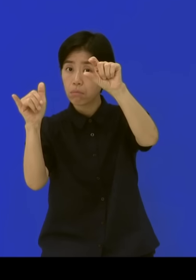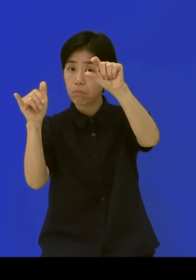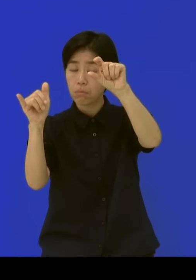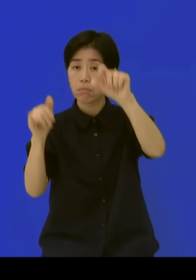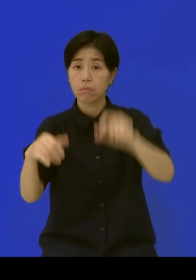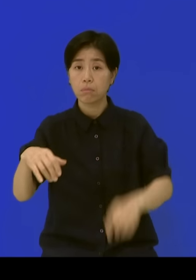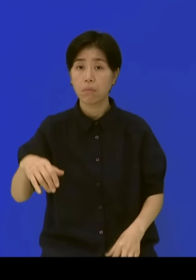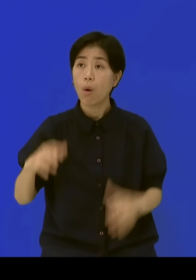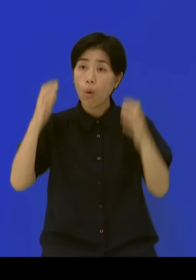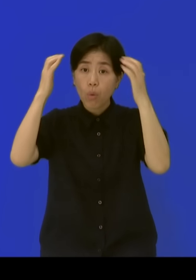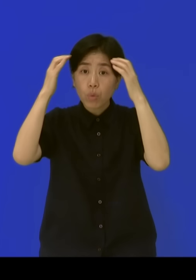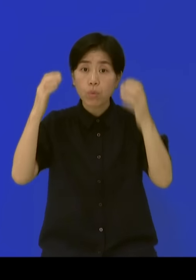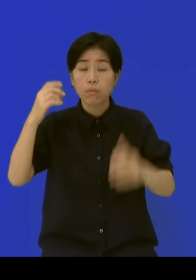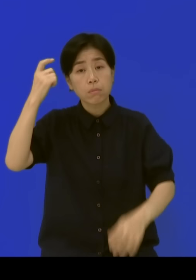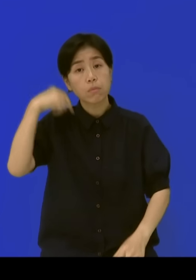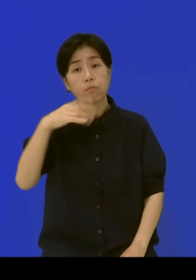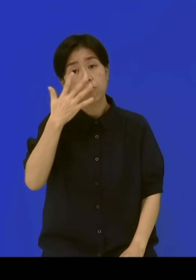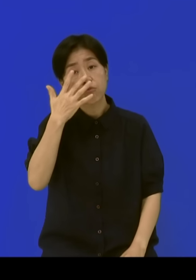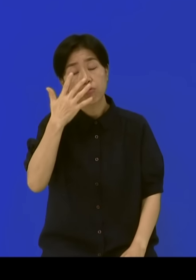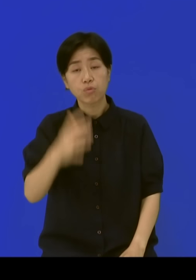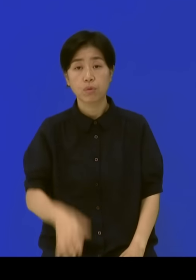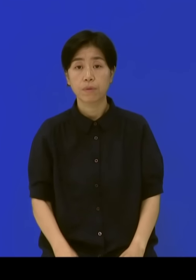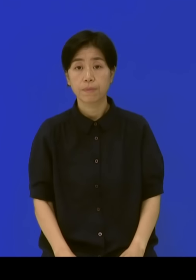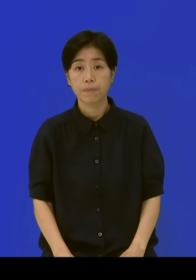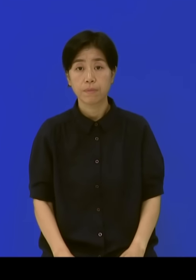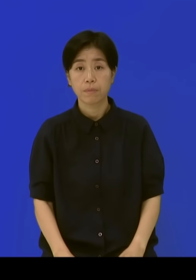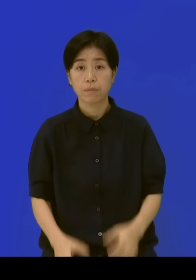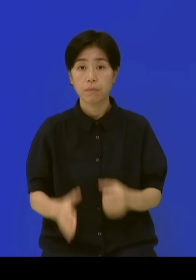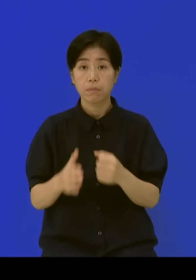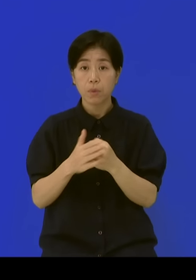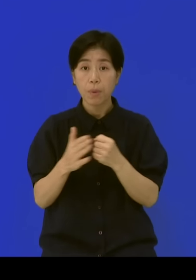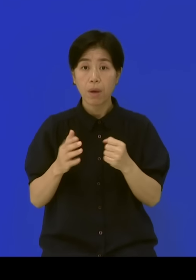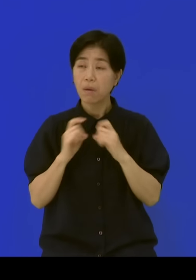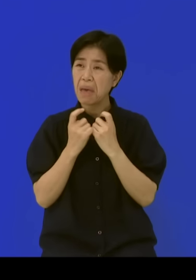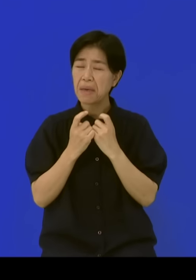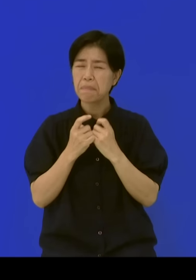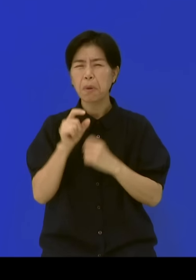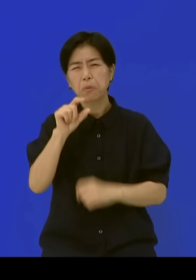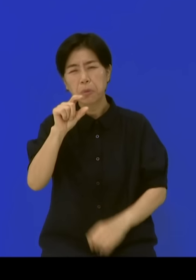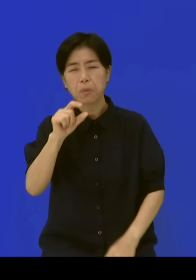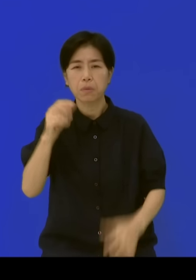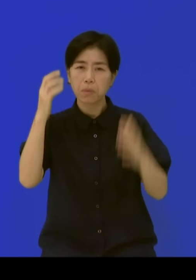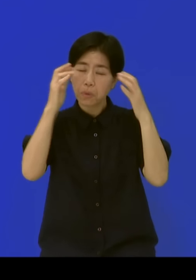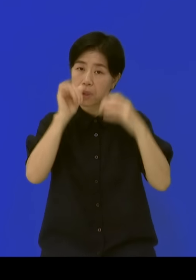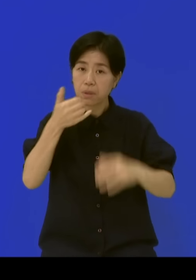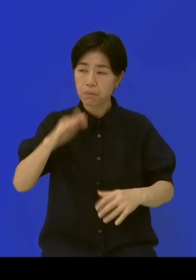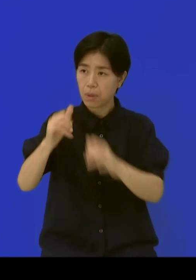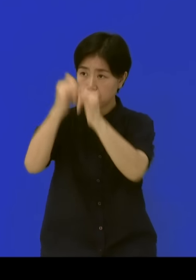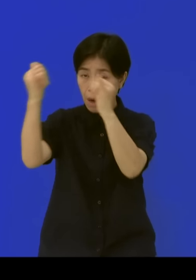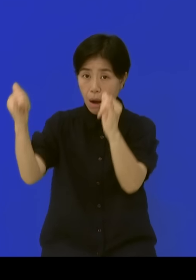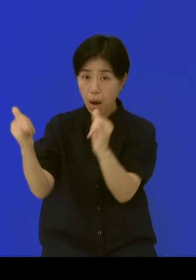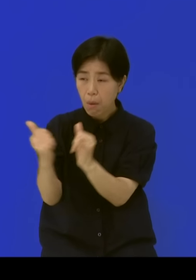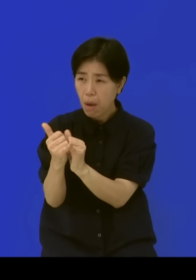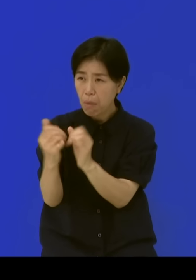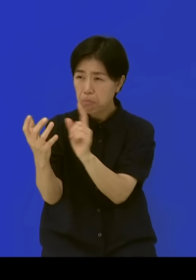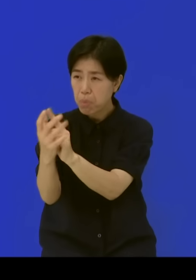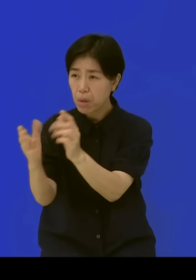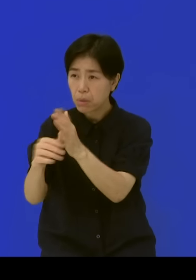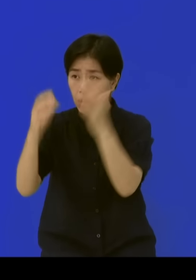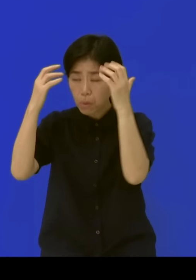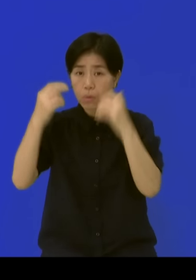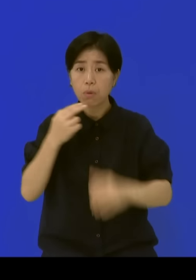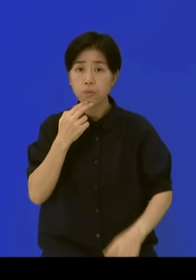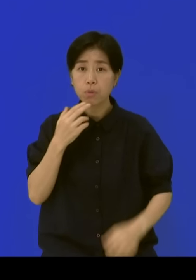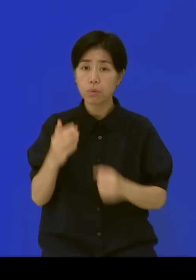내에서 고통받지는 않기 때문에 스스로의 개인적인 고통이 있을지 몰라도 이 사회적 고통 내에서 힘들진 않기 때문에 이